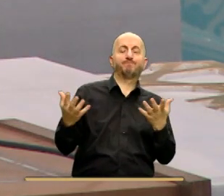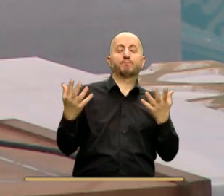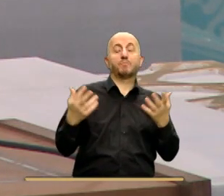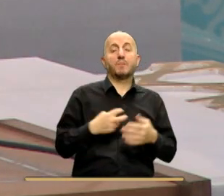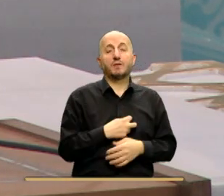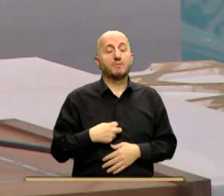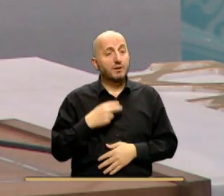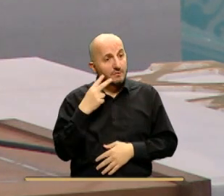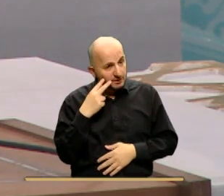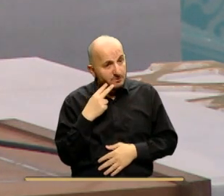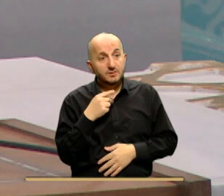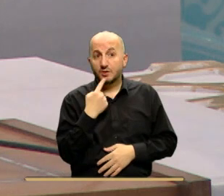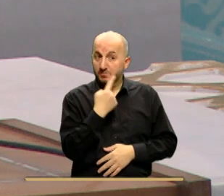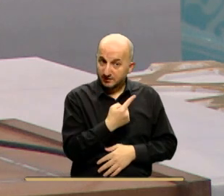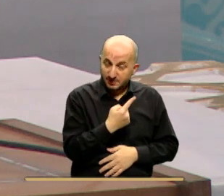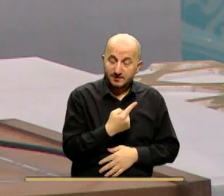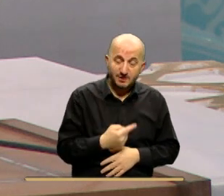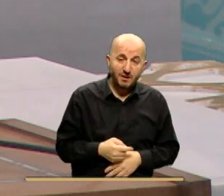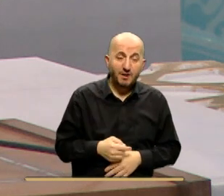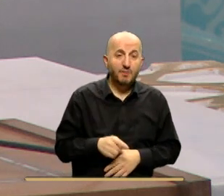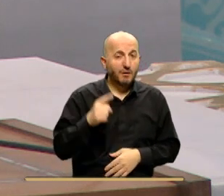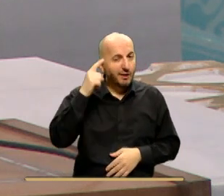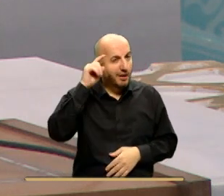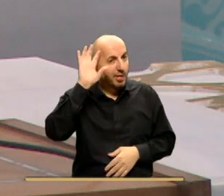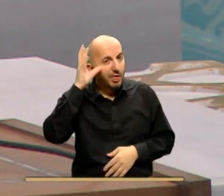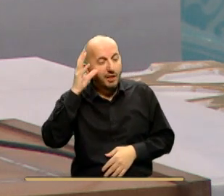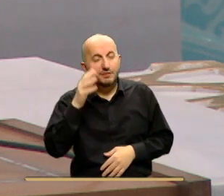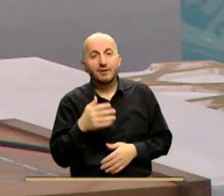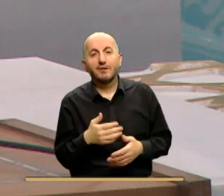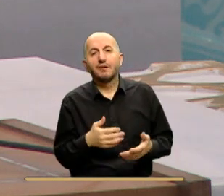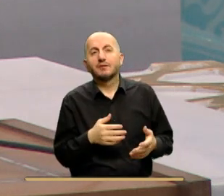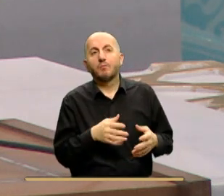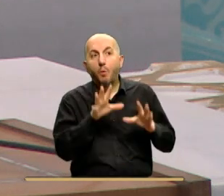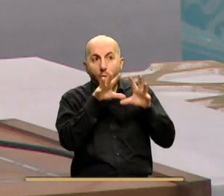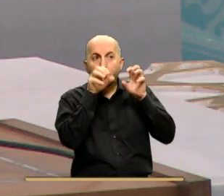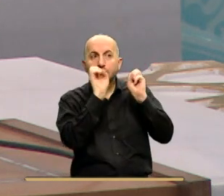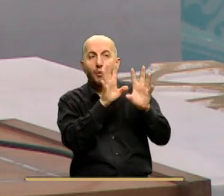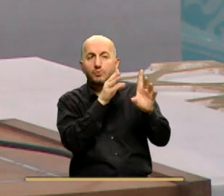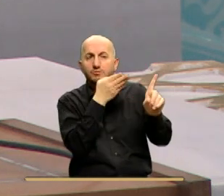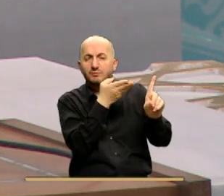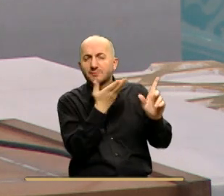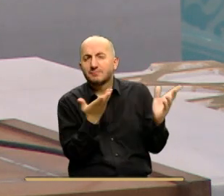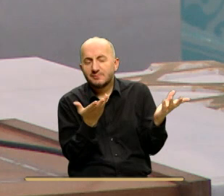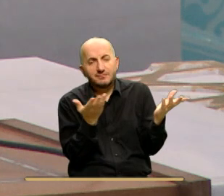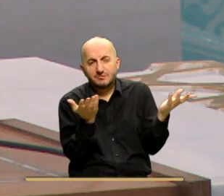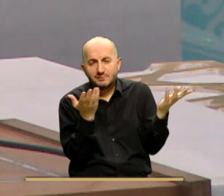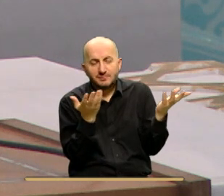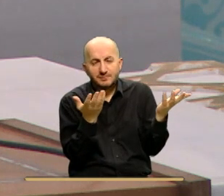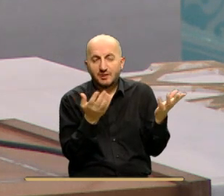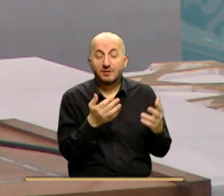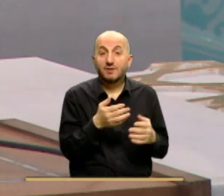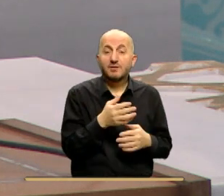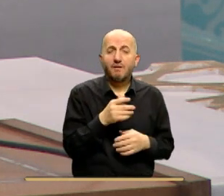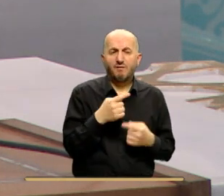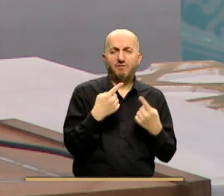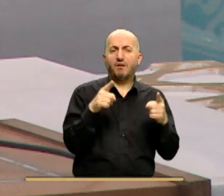öyle dememişler miydi? Bu kafayı yedi, bu Mecnun delirdi, bu kahin efendim çok